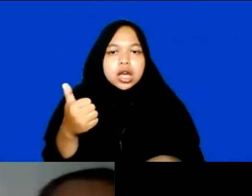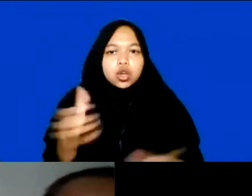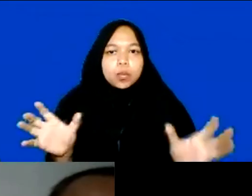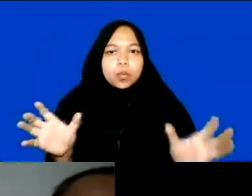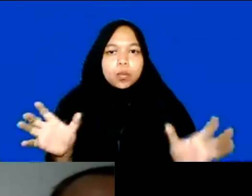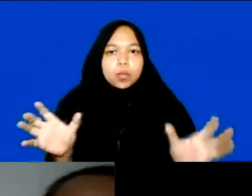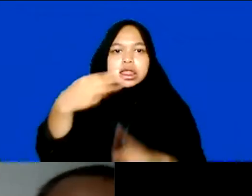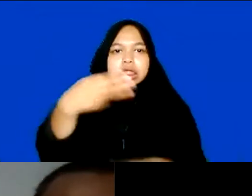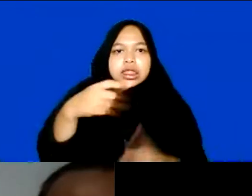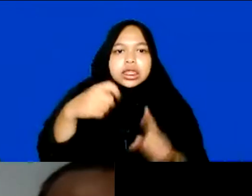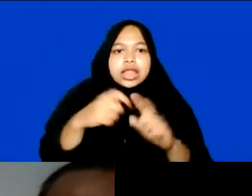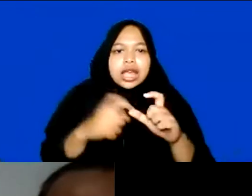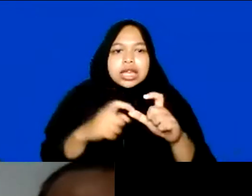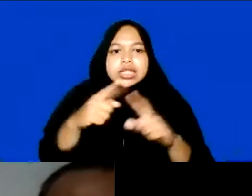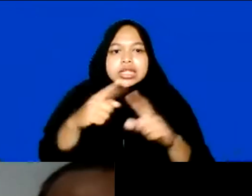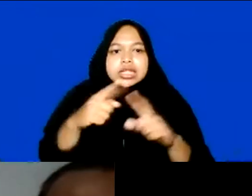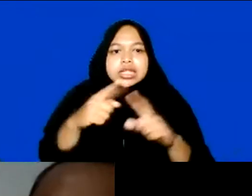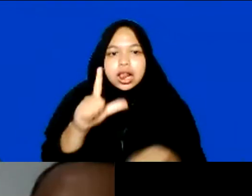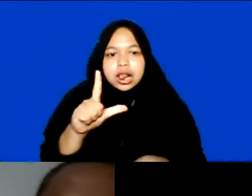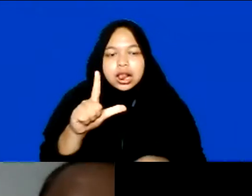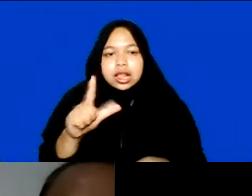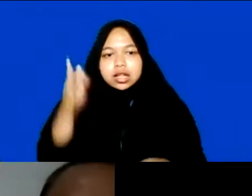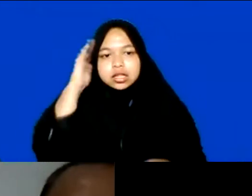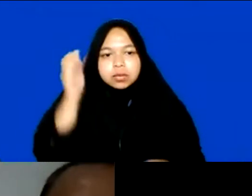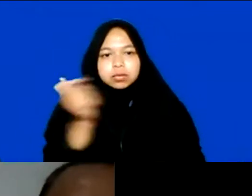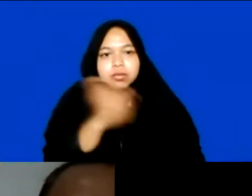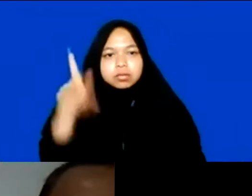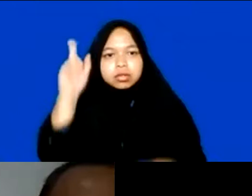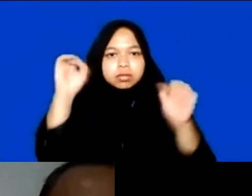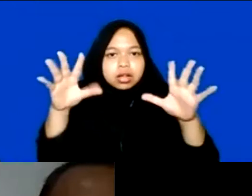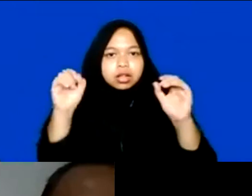kayu, mungkin itu aja, Pak. Terima kasih. Assalamualaikum warahmatullahi wabarakatuh.